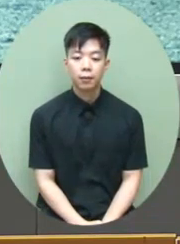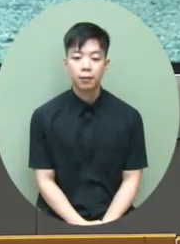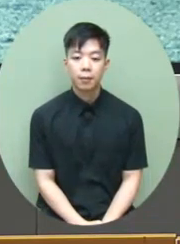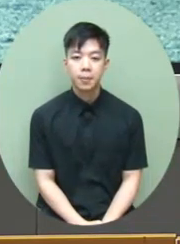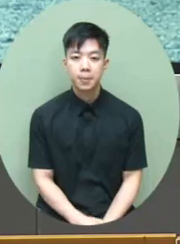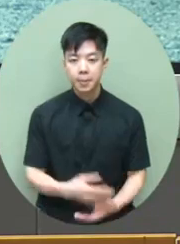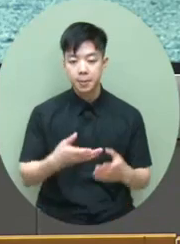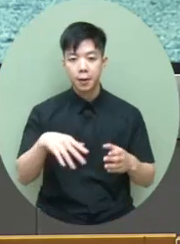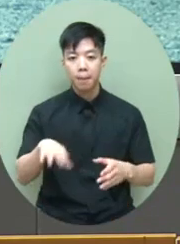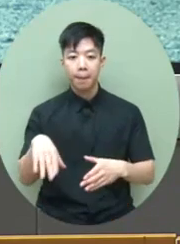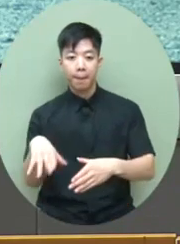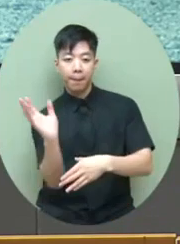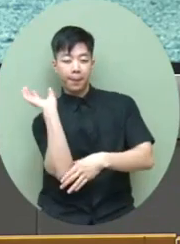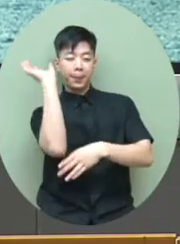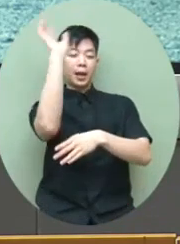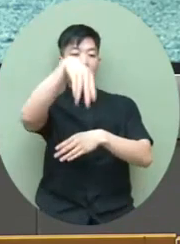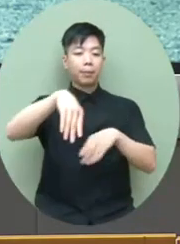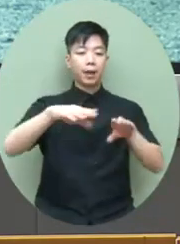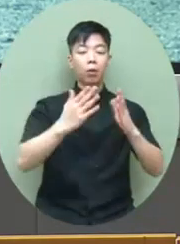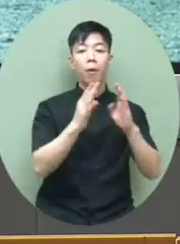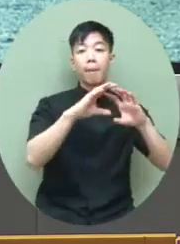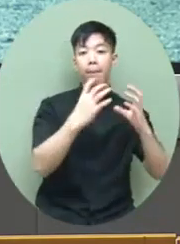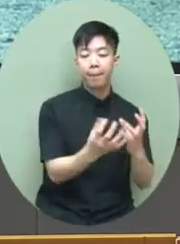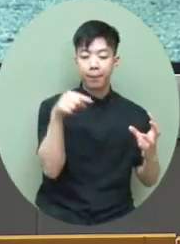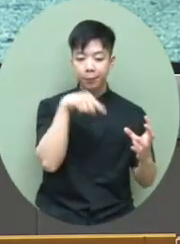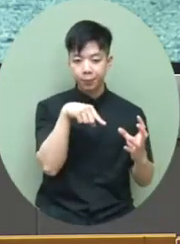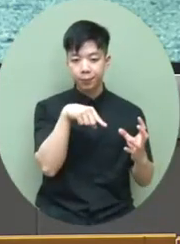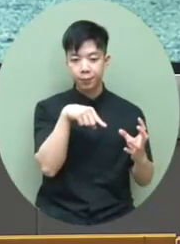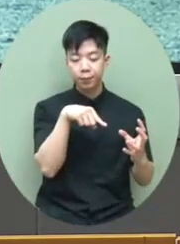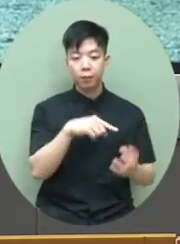籃球班呢就